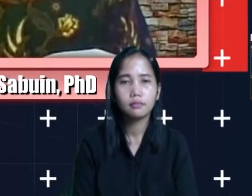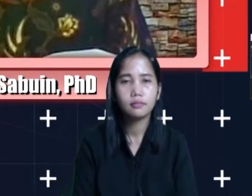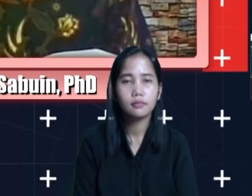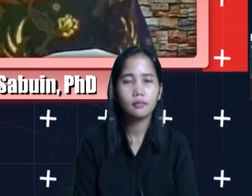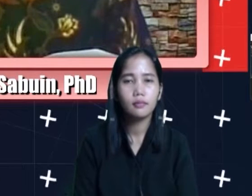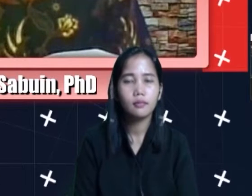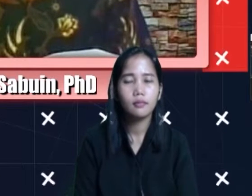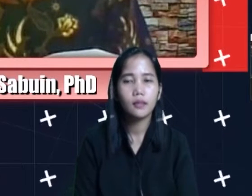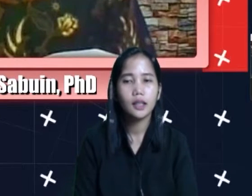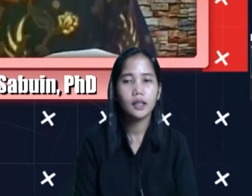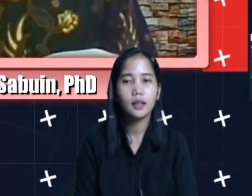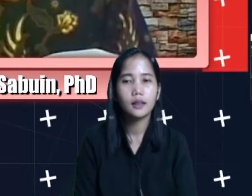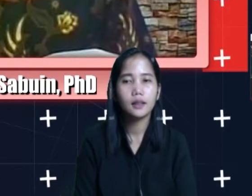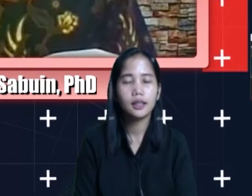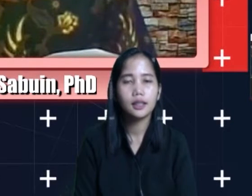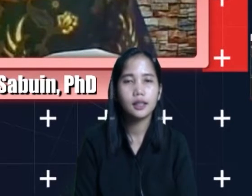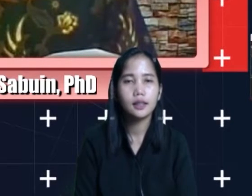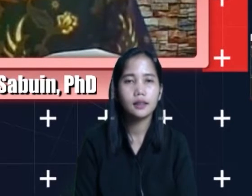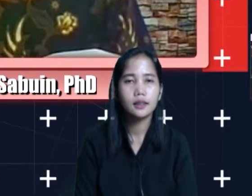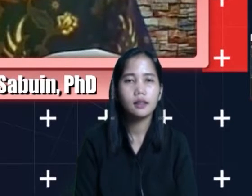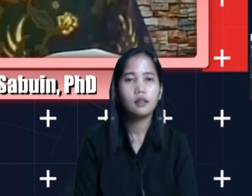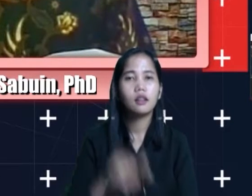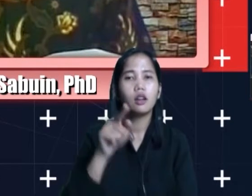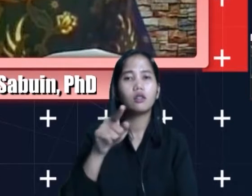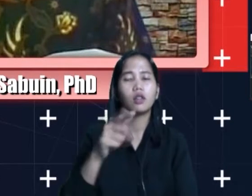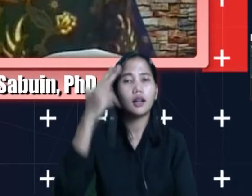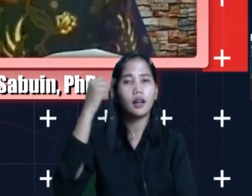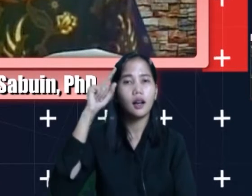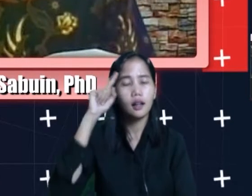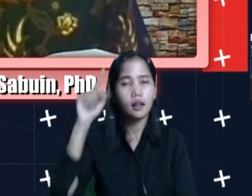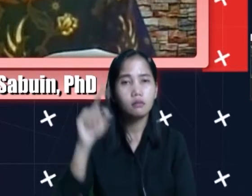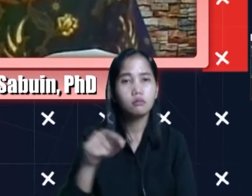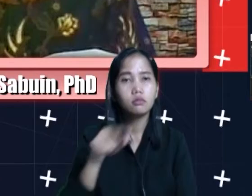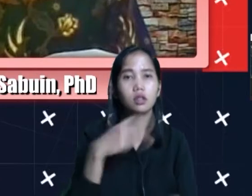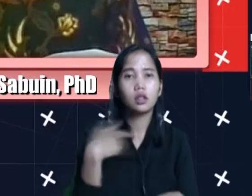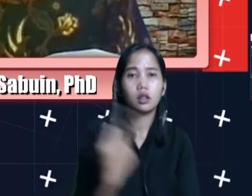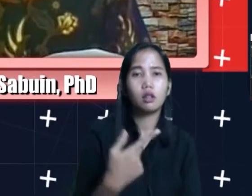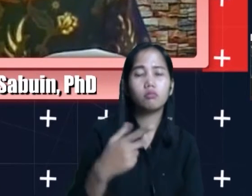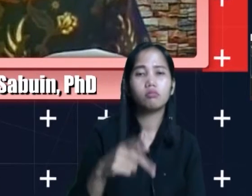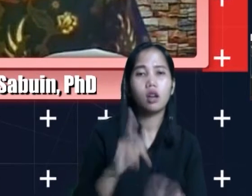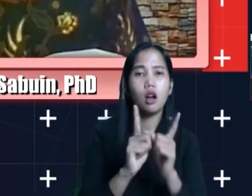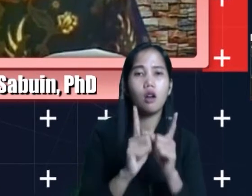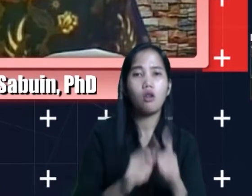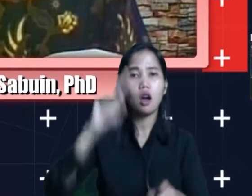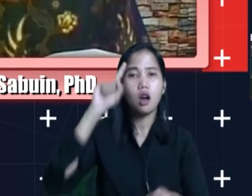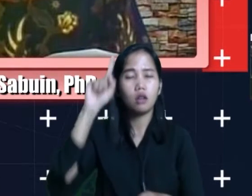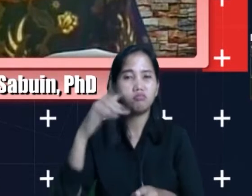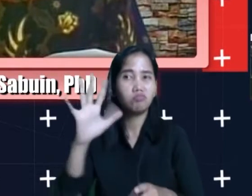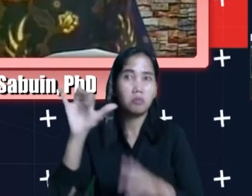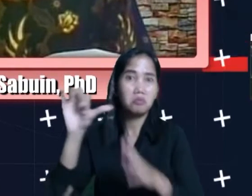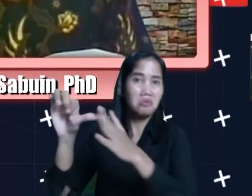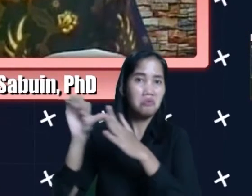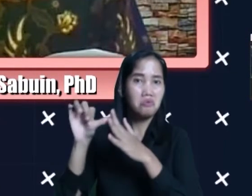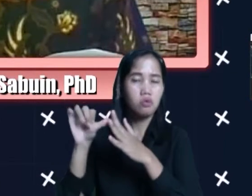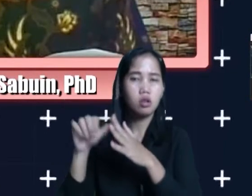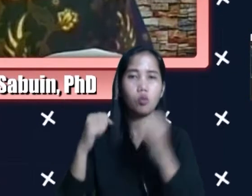dengan perbuatan kita, kalau Allah tidak menolong kita, kalau kekuatan dan kuasa itu tidak Ia